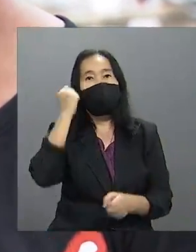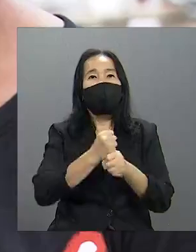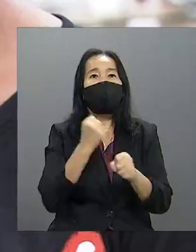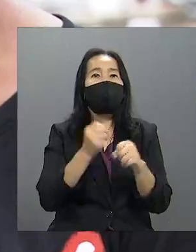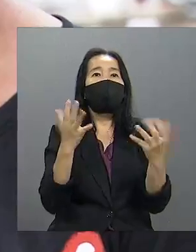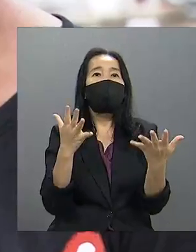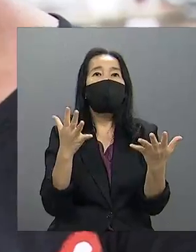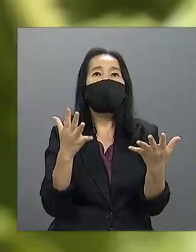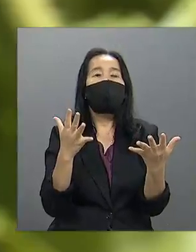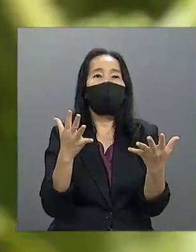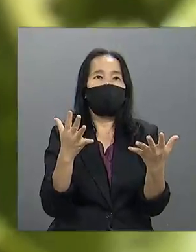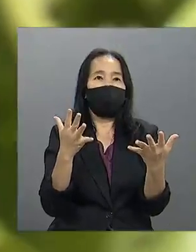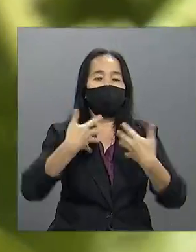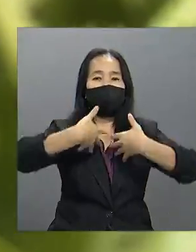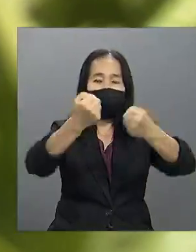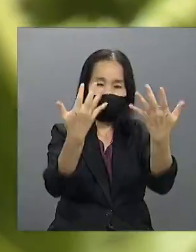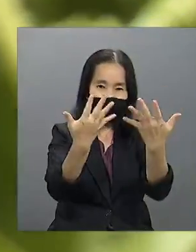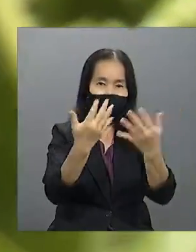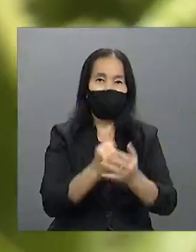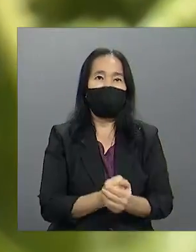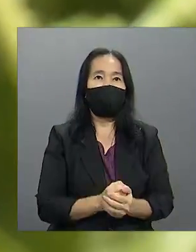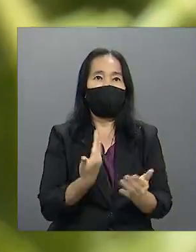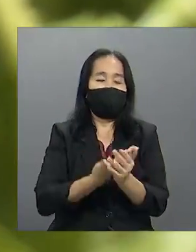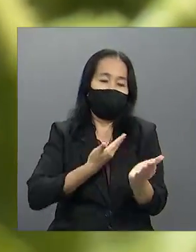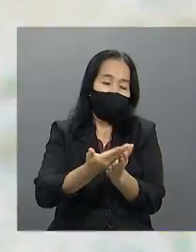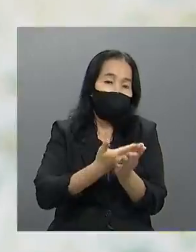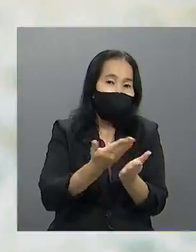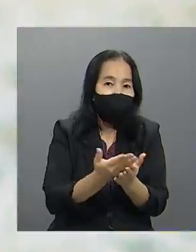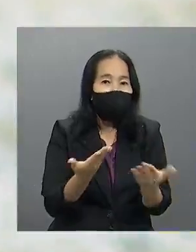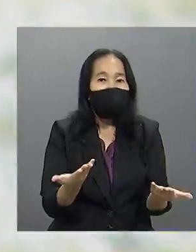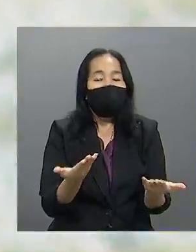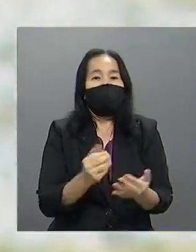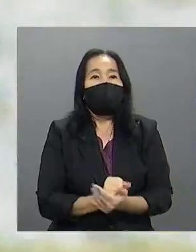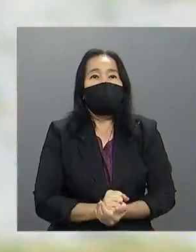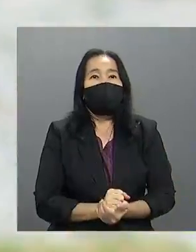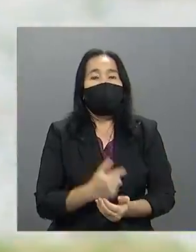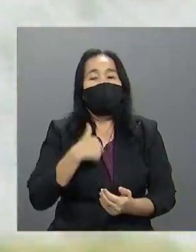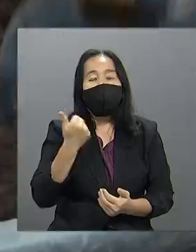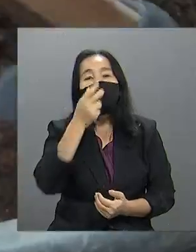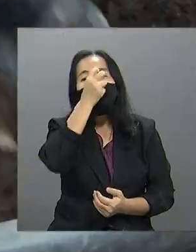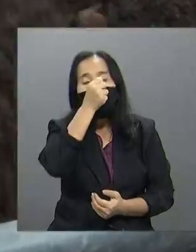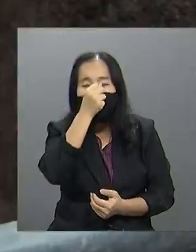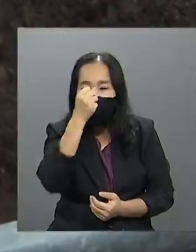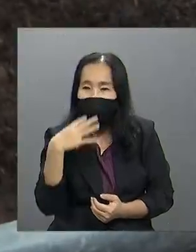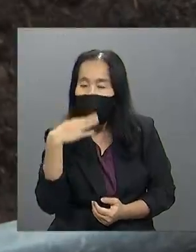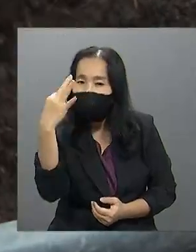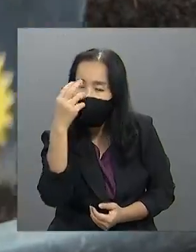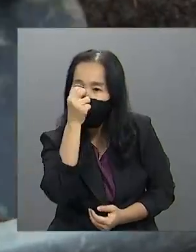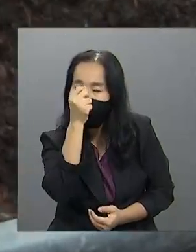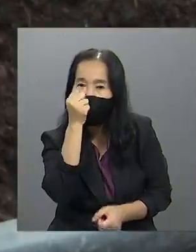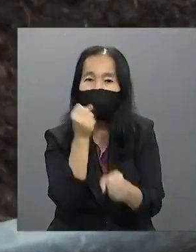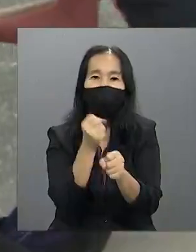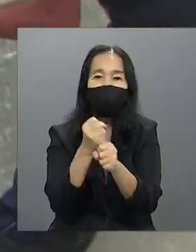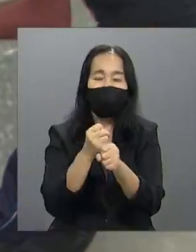ได้แล้วก็ทำให้มีรายจ่ายเยอะเพิ่มขึ้นแบบเป็นหนี้อะไรเงี้ยแล้วพอมามีตรงนี้เราก็ได้ทำงานแบบว่ามีเงิน